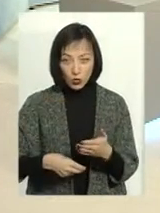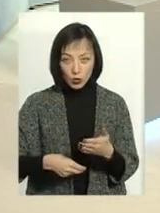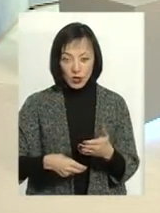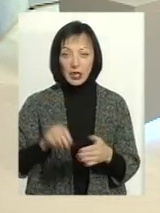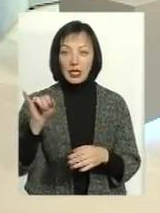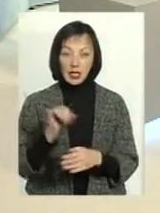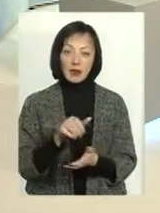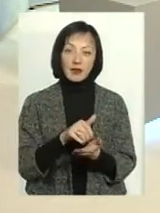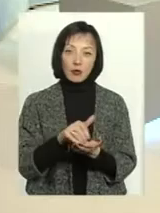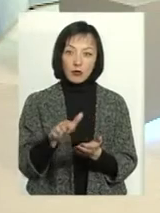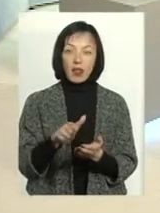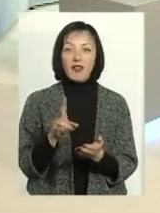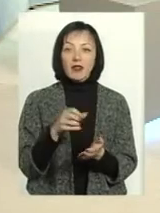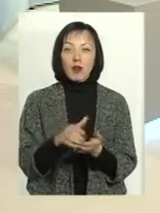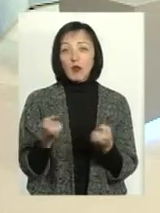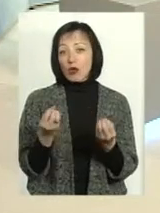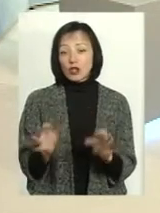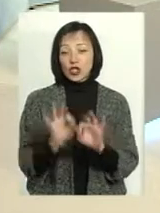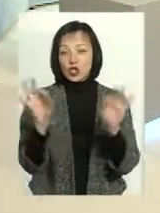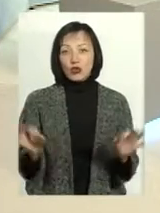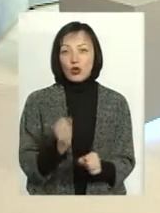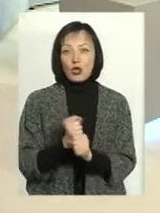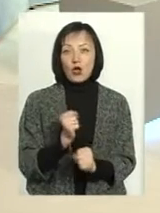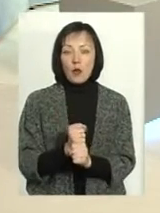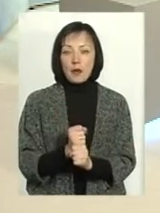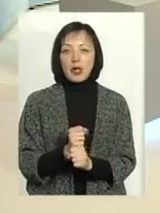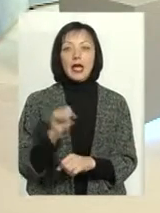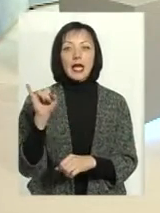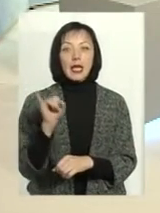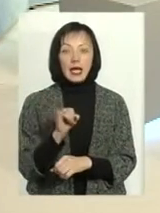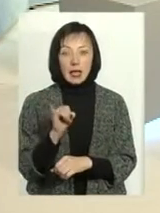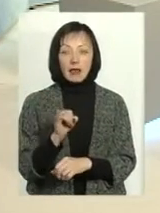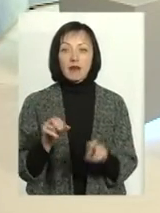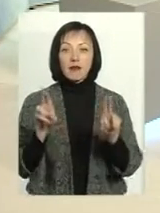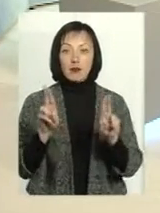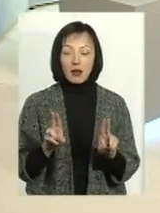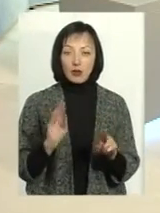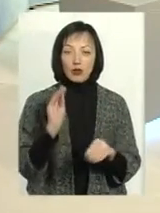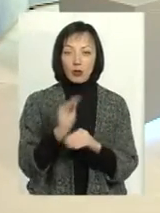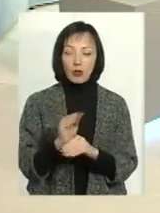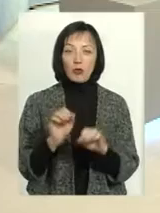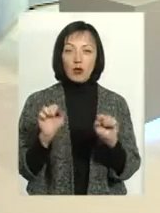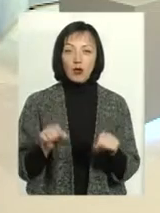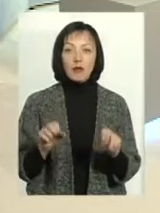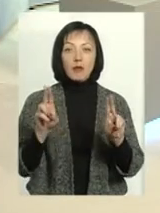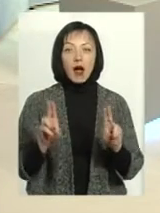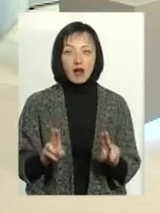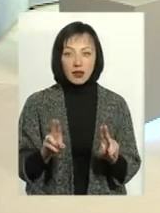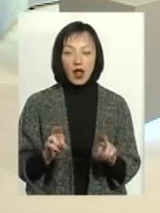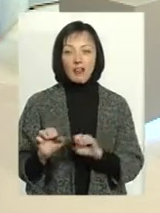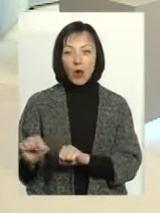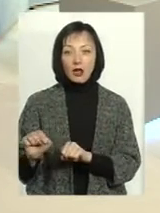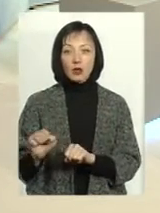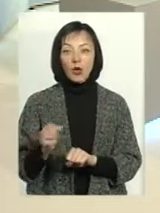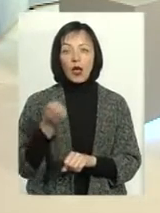І відмовився. І не то, що відмовився, просто нічого не робить. І безпосередньо в правилах, я доповню, якщо можна, в правилах адвокатської етики